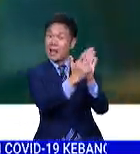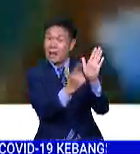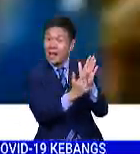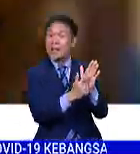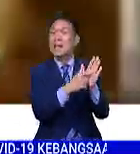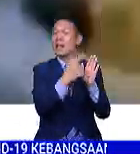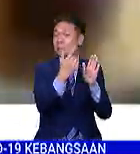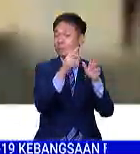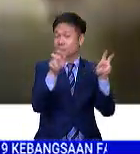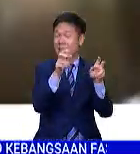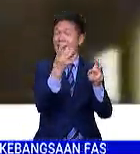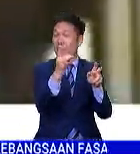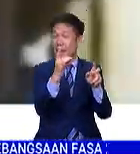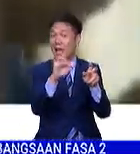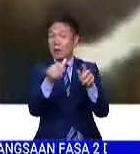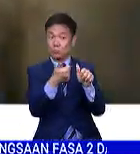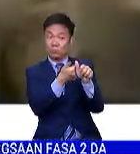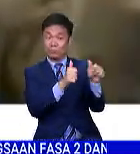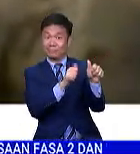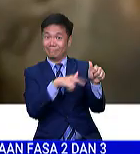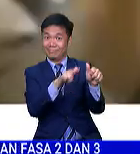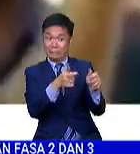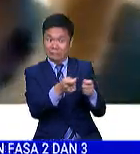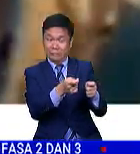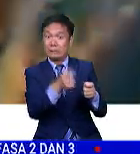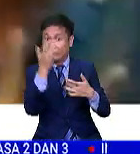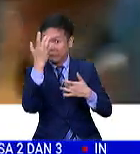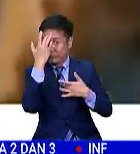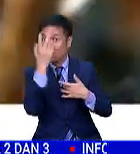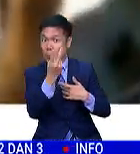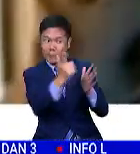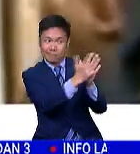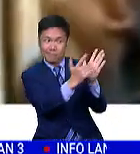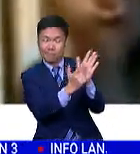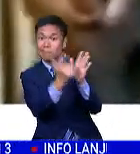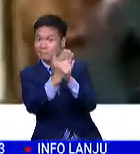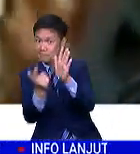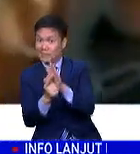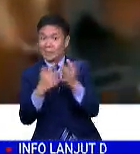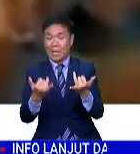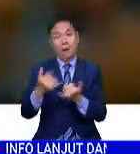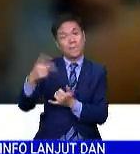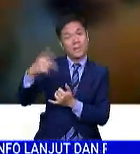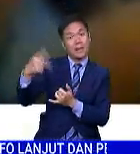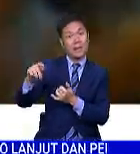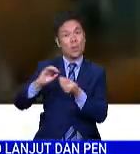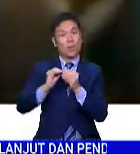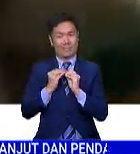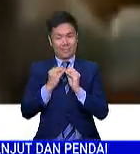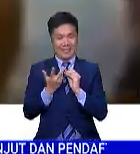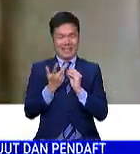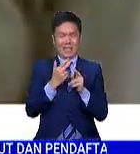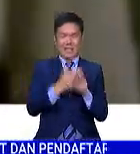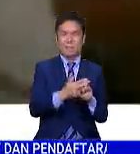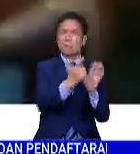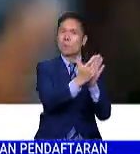18 peraturan-peraturan pencegahan dan pengawalan penyakit berjangkit kawalan pergerakan pemulihan nombor 3